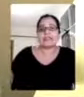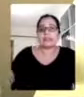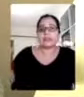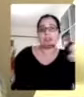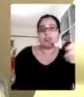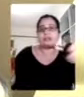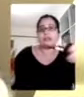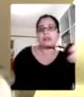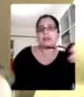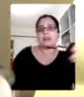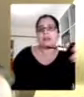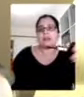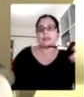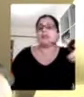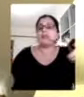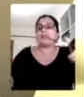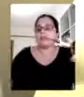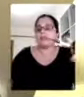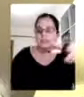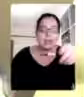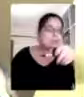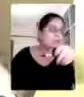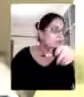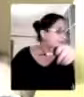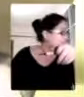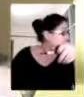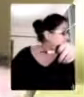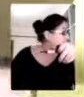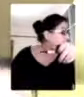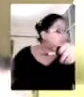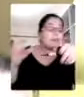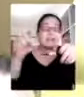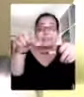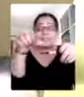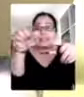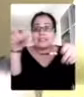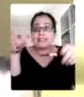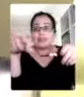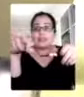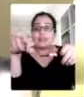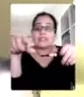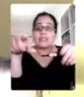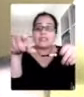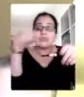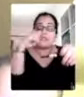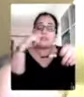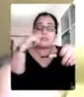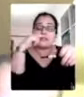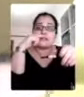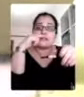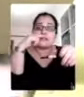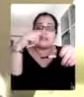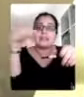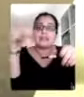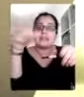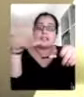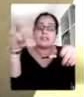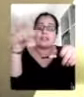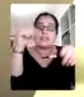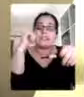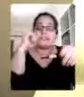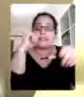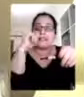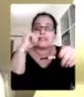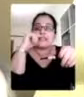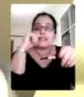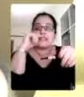o tenekeler boş yere ağırlık yapıyor. Bu arada onların da ağırlığını ölçmüştüm. Yuvarlak tenekeler ortalama 71 gram,